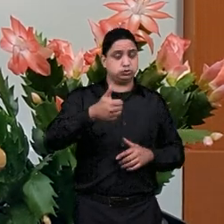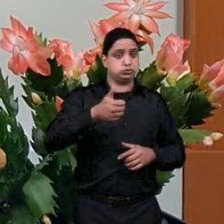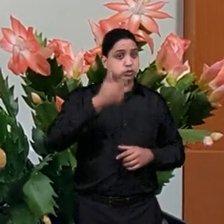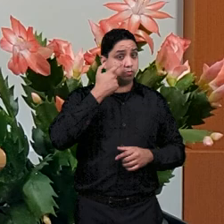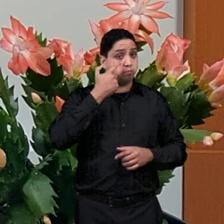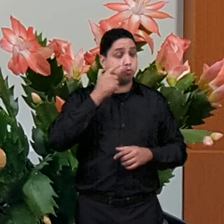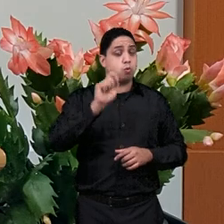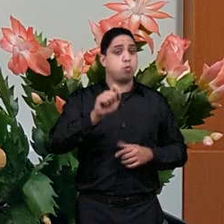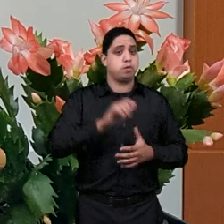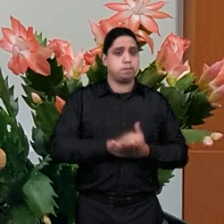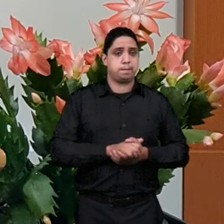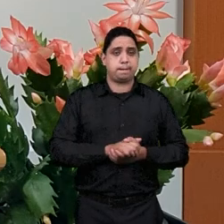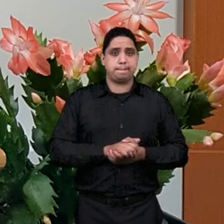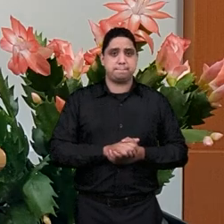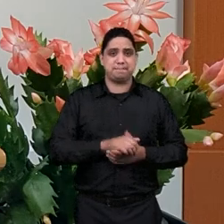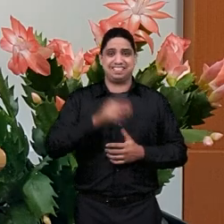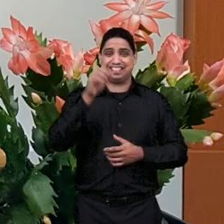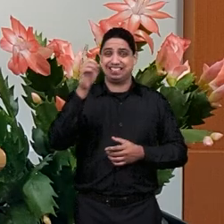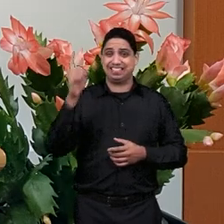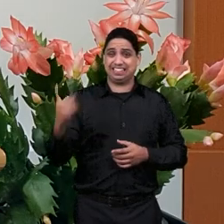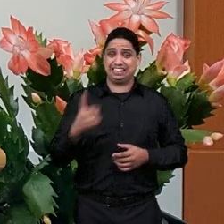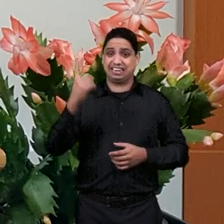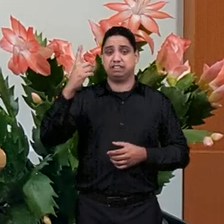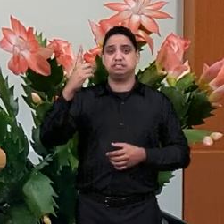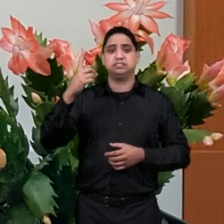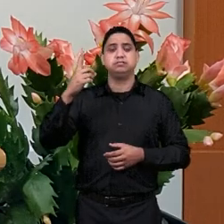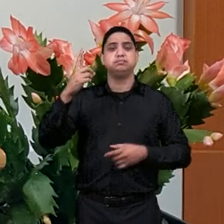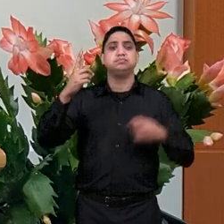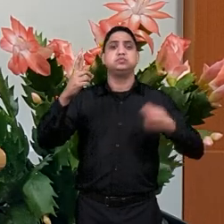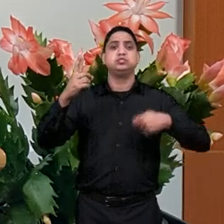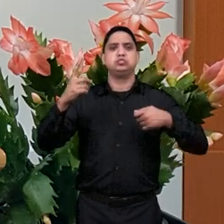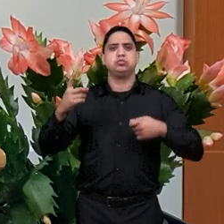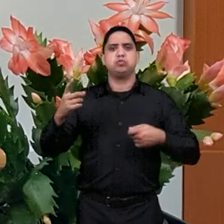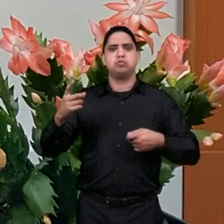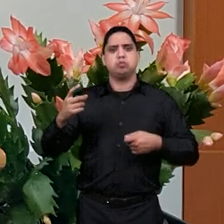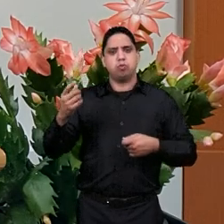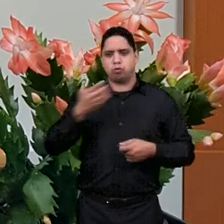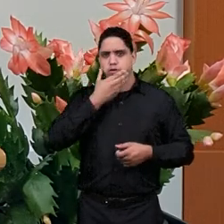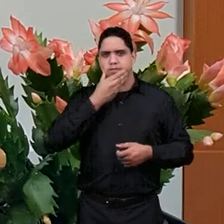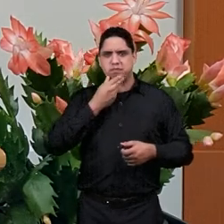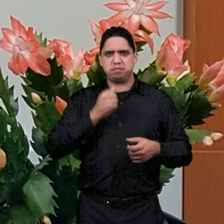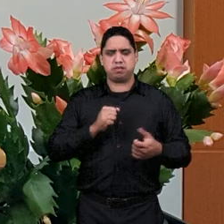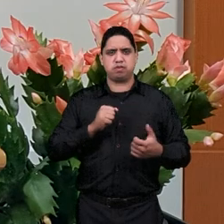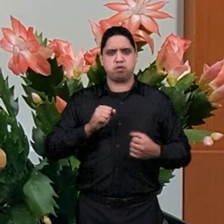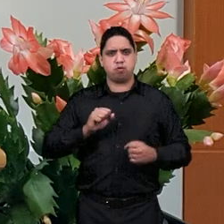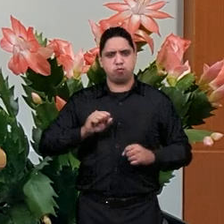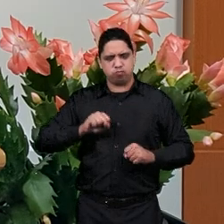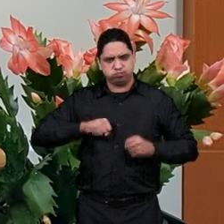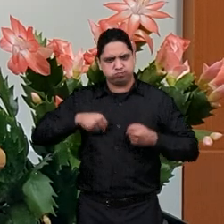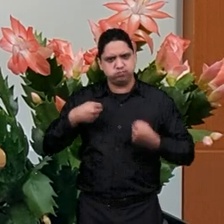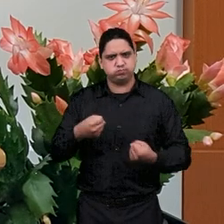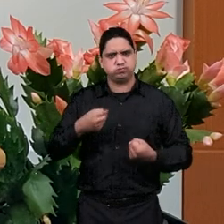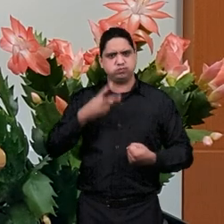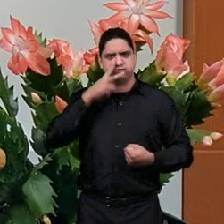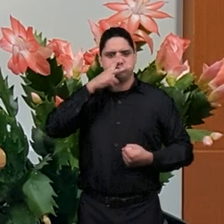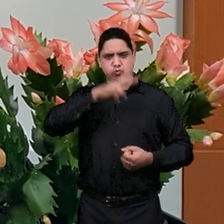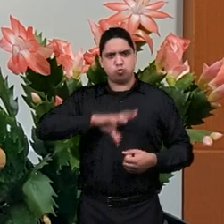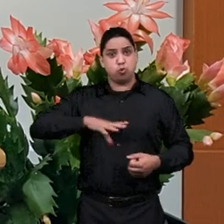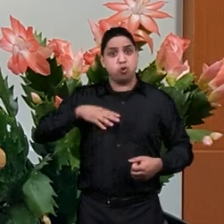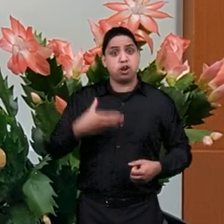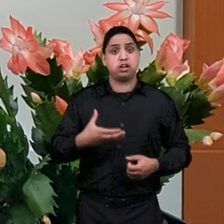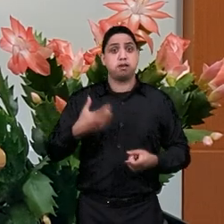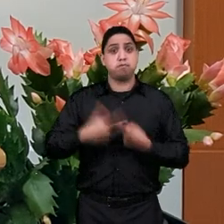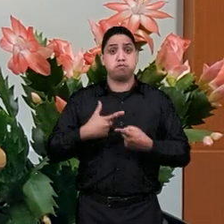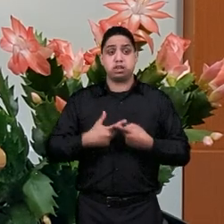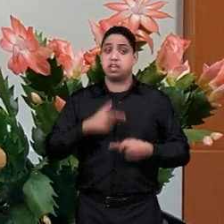David, il devait être un homme fort, il devait être un homme vaillant, parce qu'il est entré dans une grande bataille